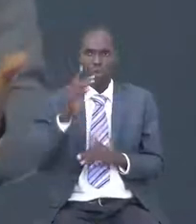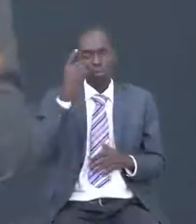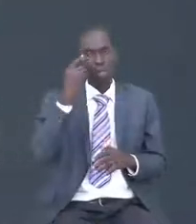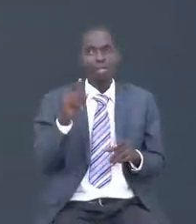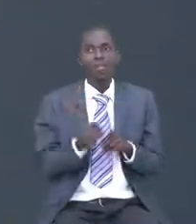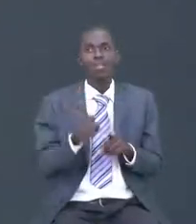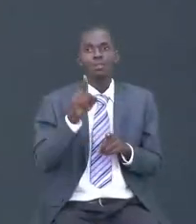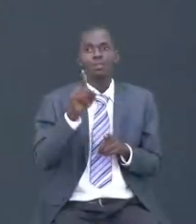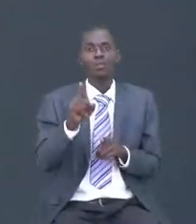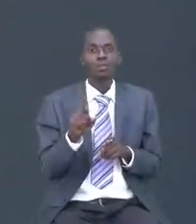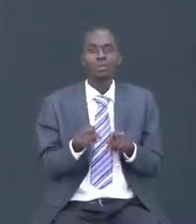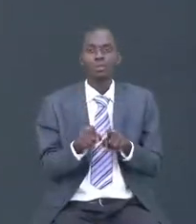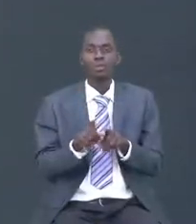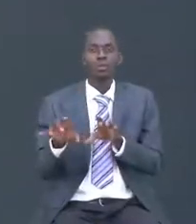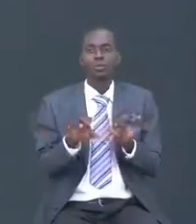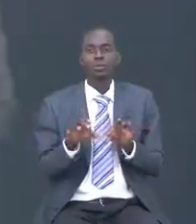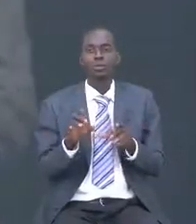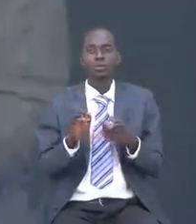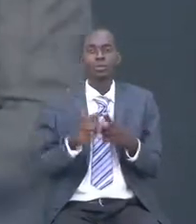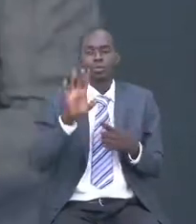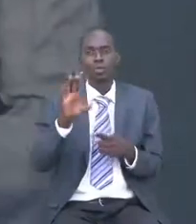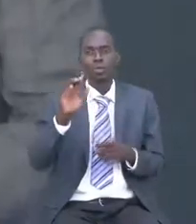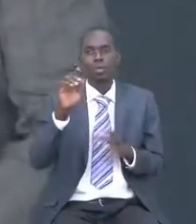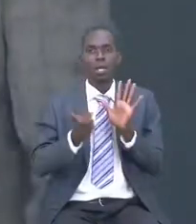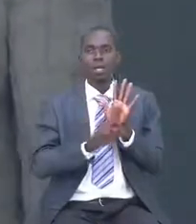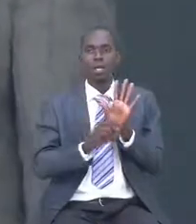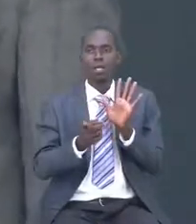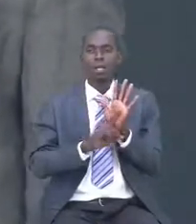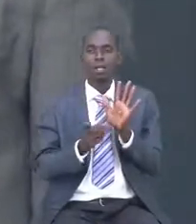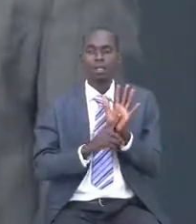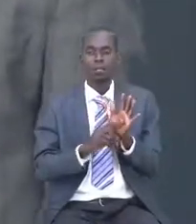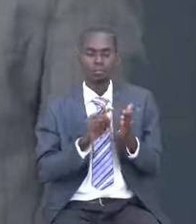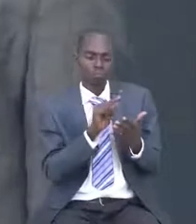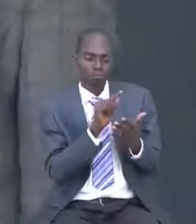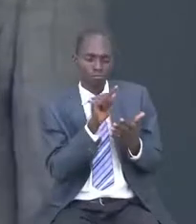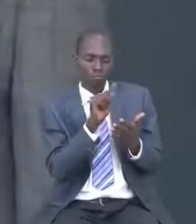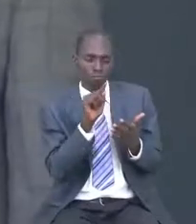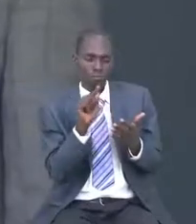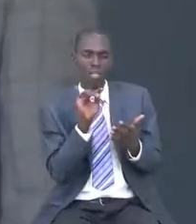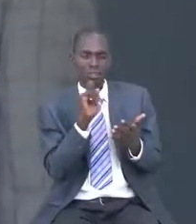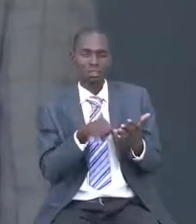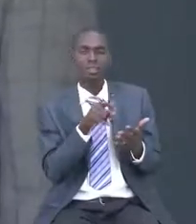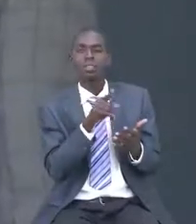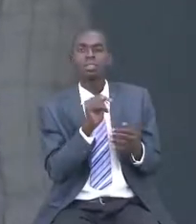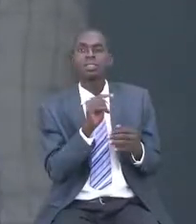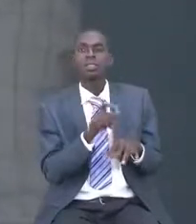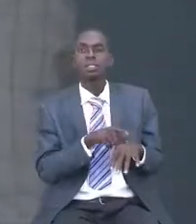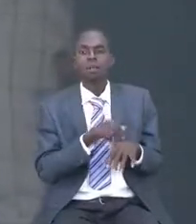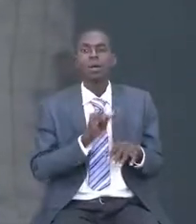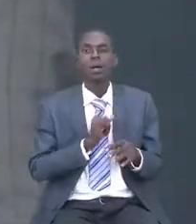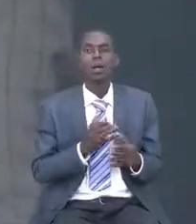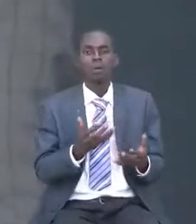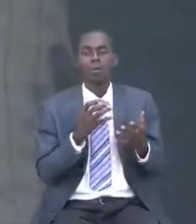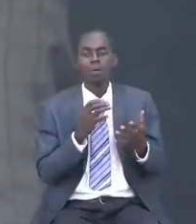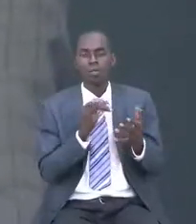règles ton alarme et tu tournes ça, tu dis, bon, voici l'heure à laquelle je veux